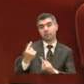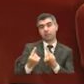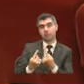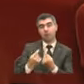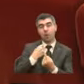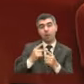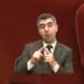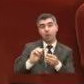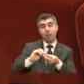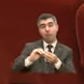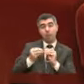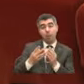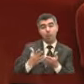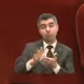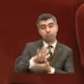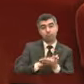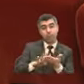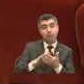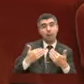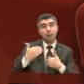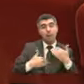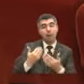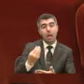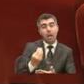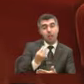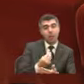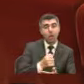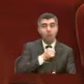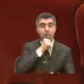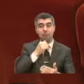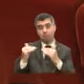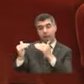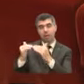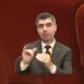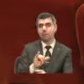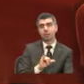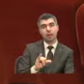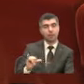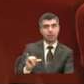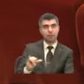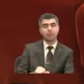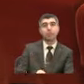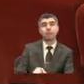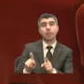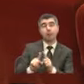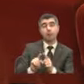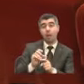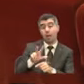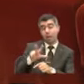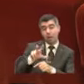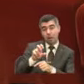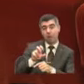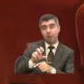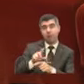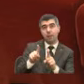كيتم الخلط ما بين الإعاقة على مستوى الأطفال والإعاقة المسنين، فإذا لابد من ضبط هذا يعني ضبط الفئات